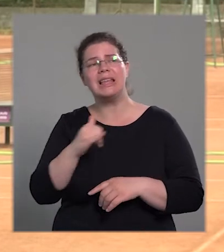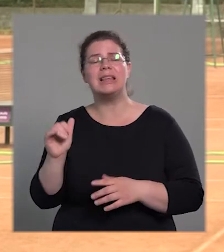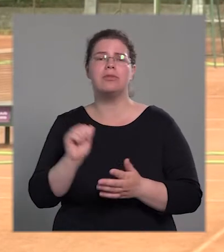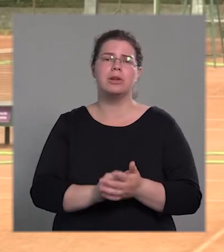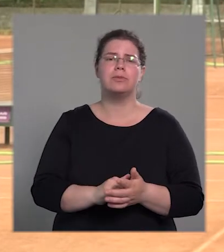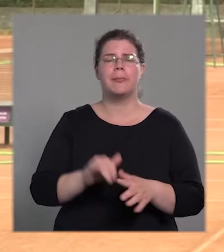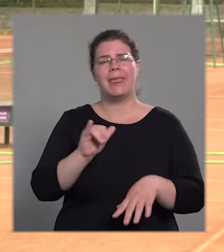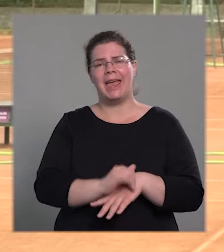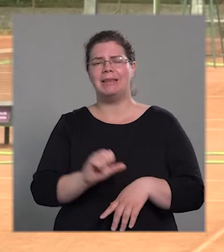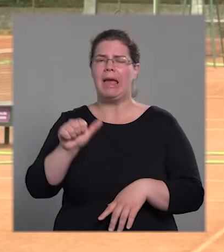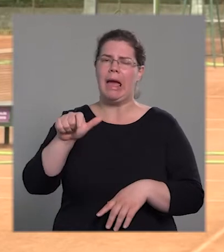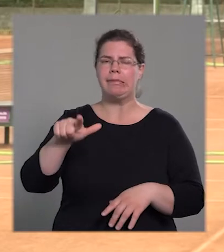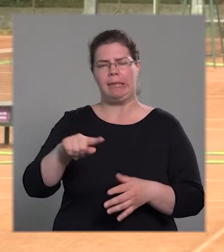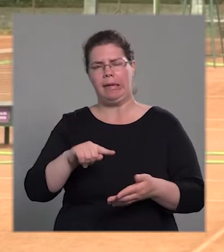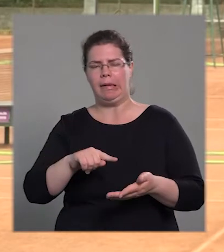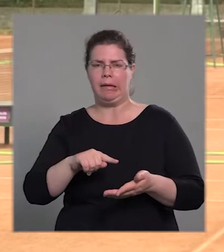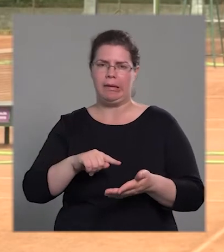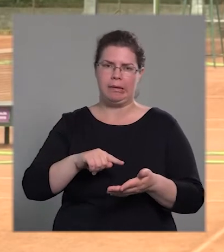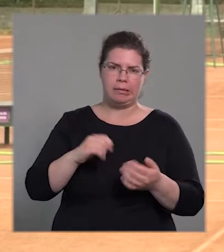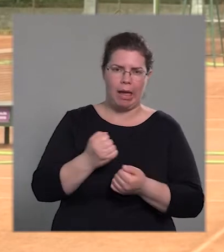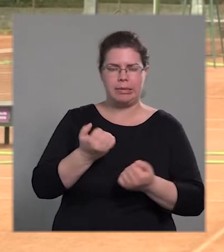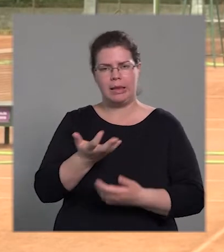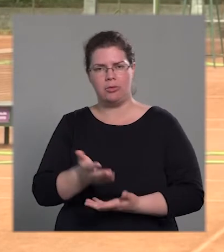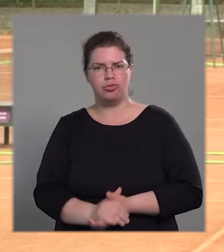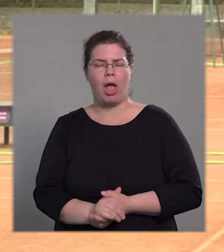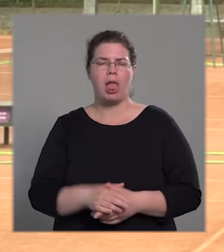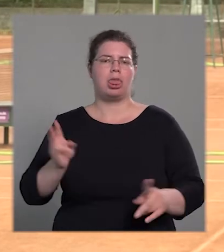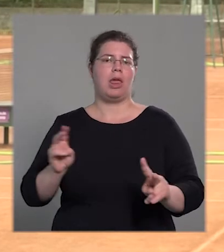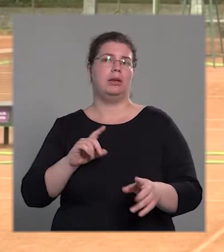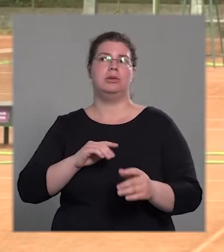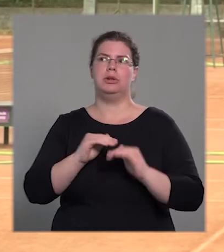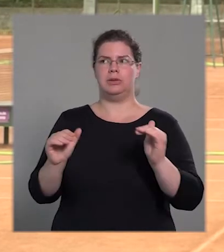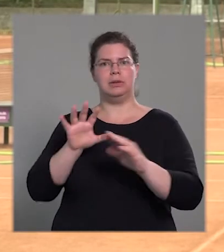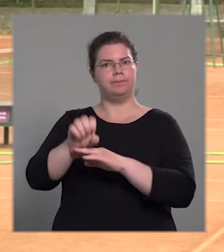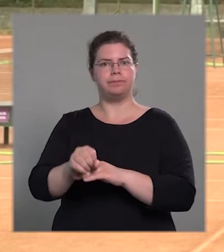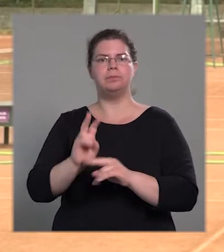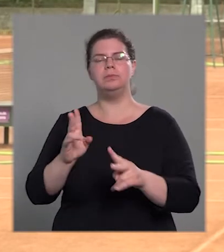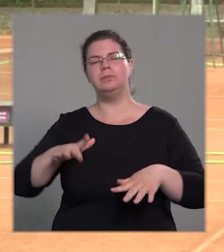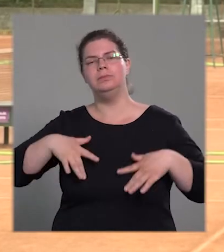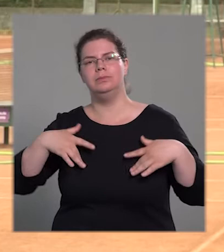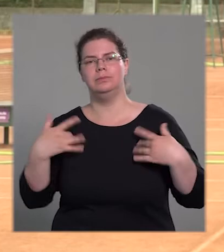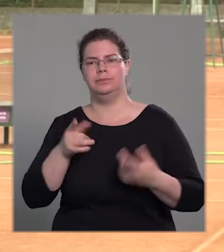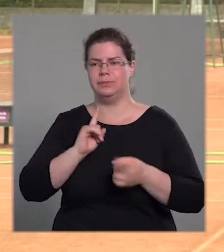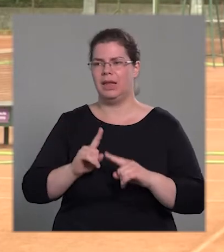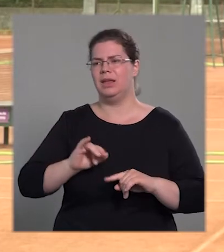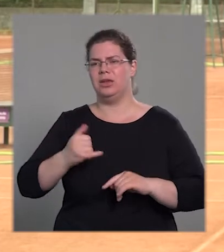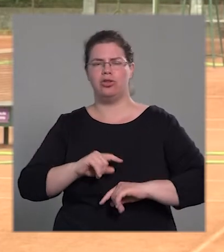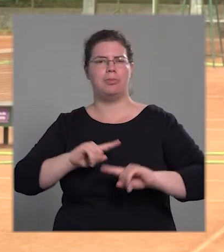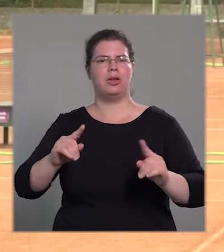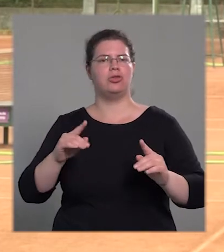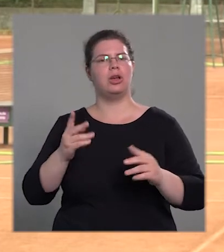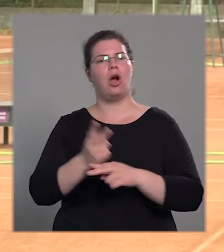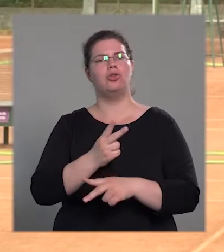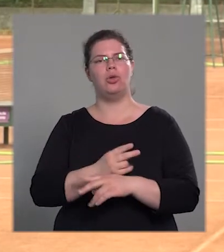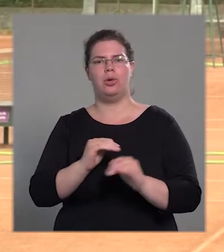heti egy-két edzéssel, egy olyan másfél-két év alatt el lehet arra a szintre jutni, hogy már valaki élvezze a játékot, és egy másik hasonló szintű